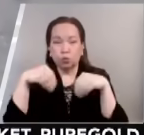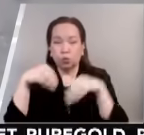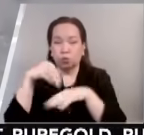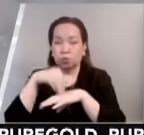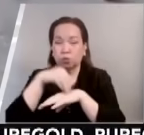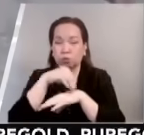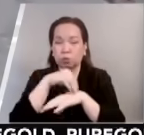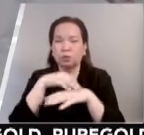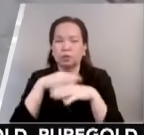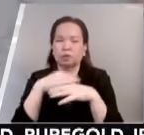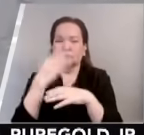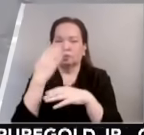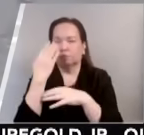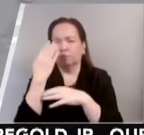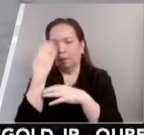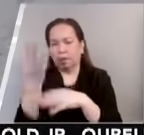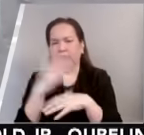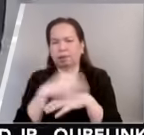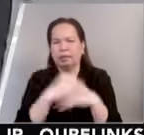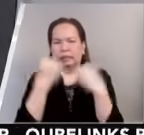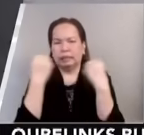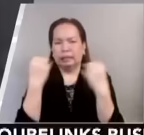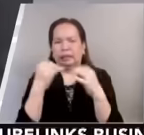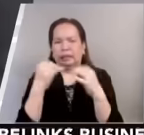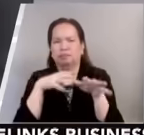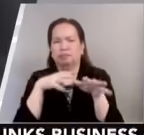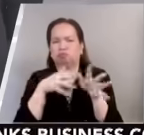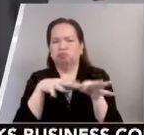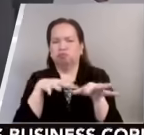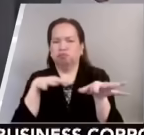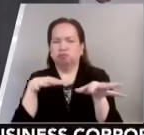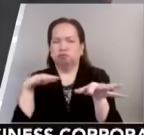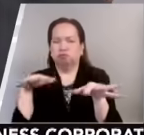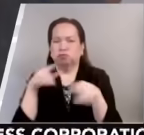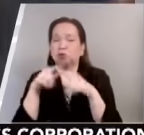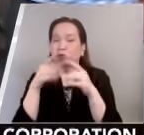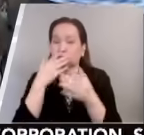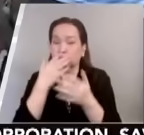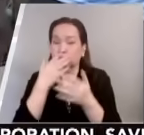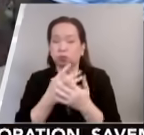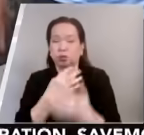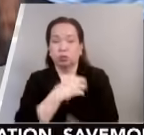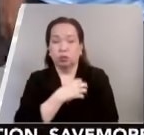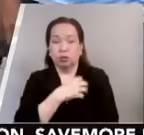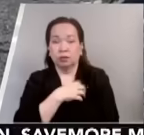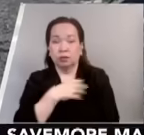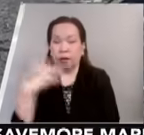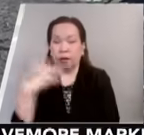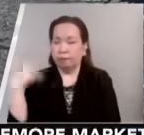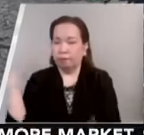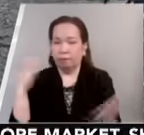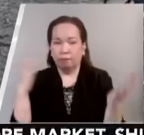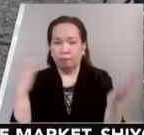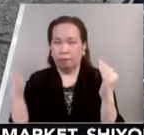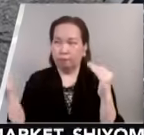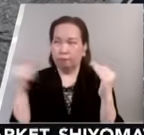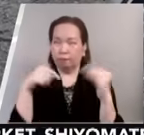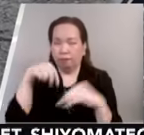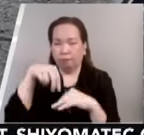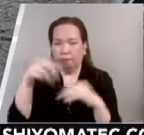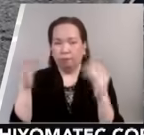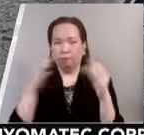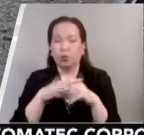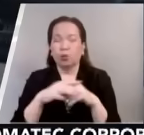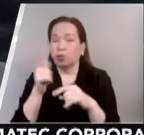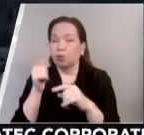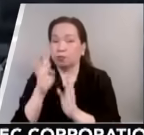daming sasakyan ngayon dito Buti na lang merong Mga traffic enforcer na nag-aayos ang daloy ng trapiko 24 Oras ng bukas yung mga tindahan dito